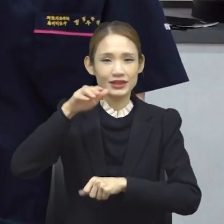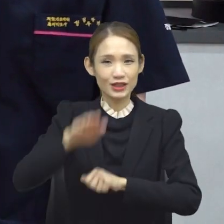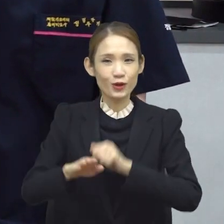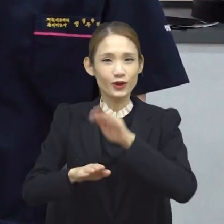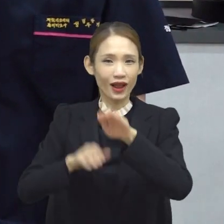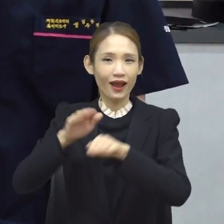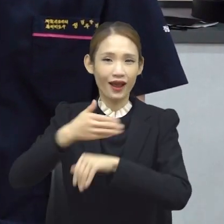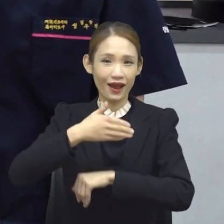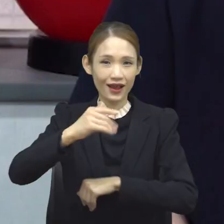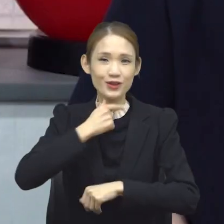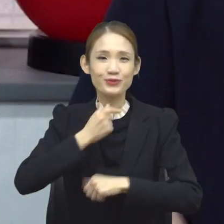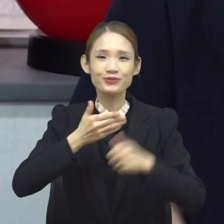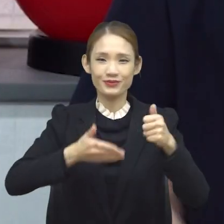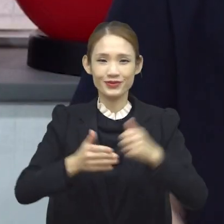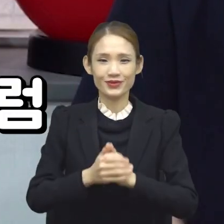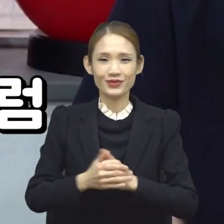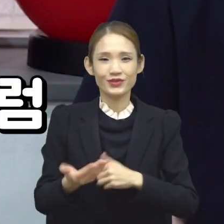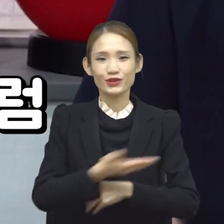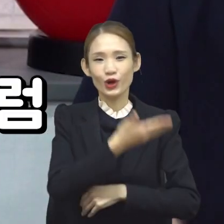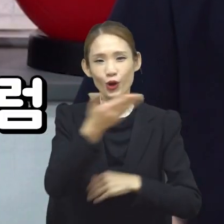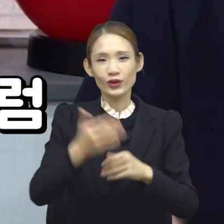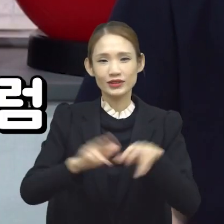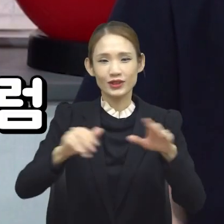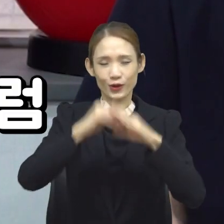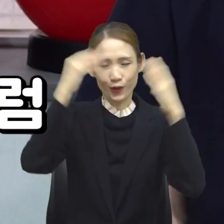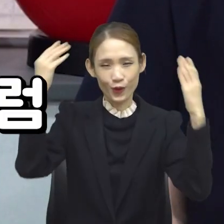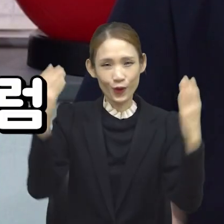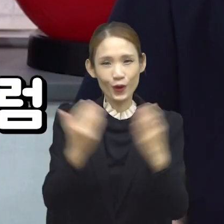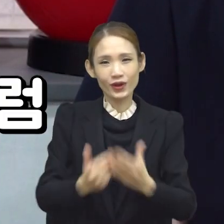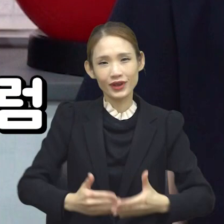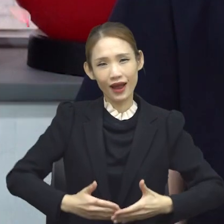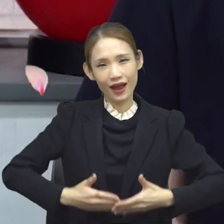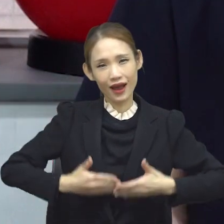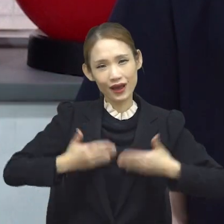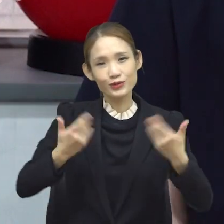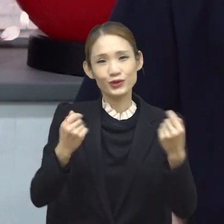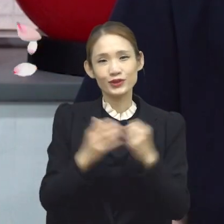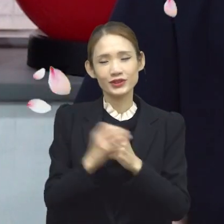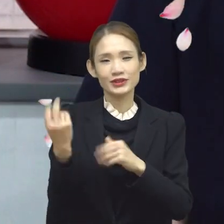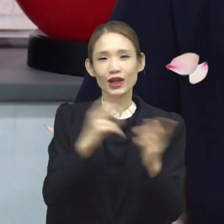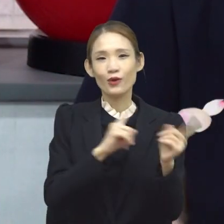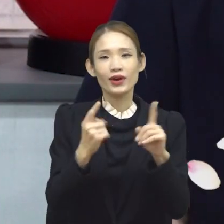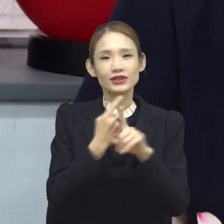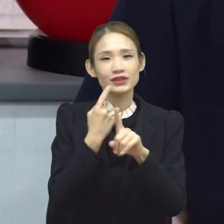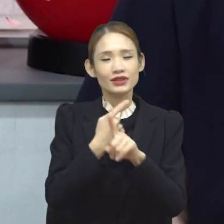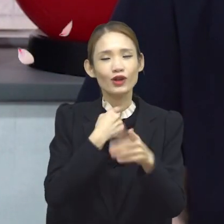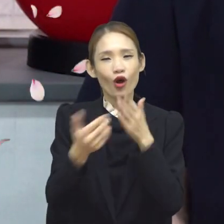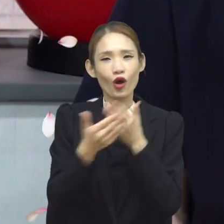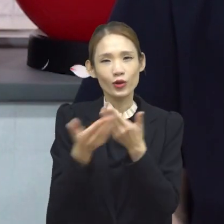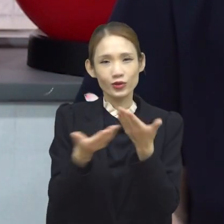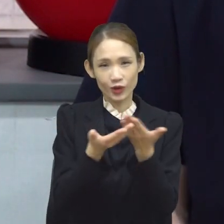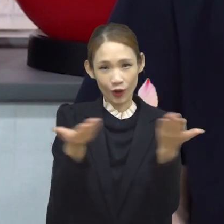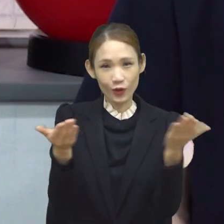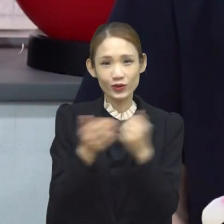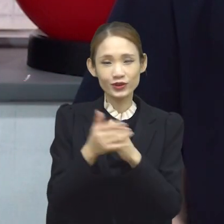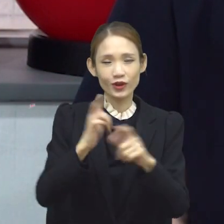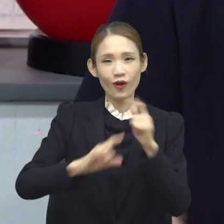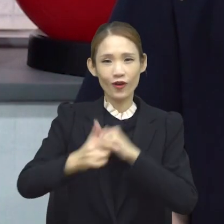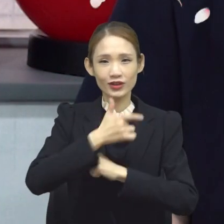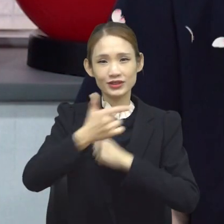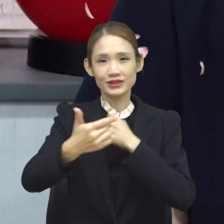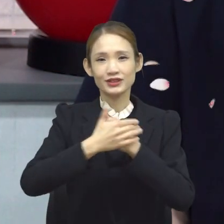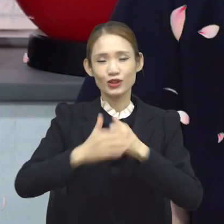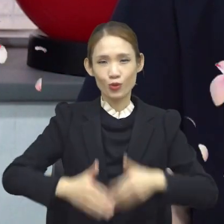나아가 주시면 좋을 것 같습니다. 네, 여러분 지금 완연히 새롭게 피어오른 봄처럼 지금 재활치료를 겪고 계신 분들에게도 새로운 큰